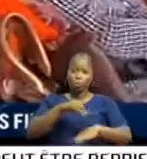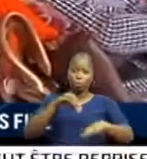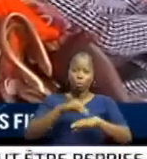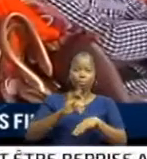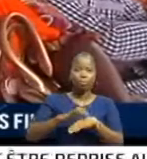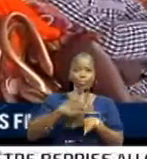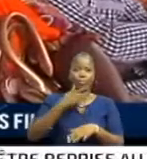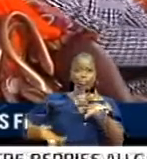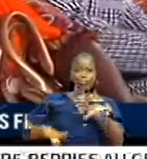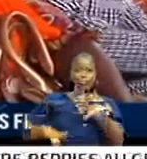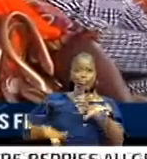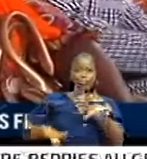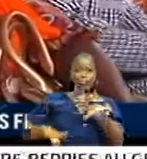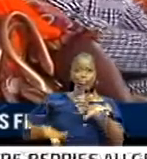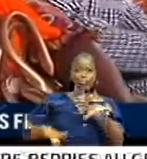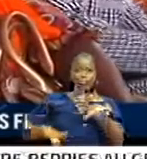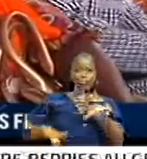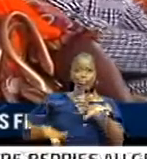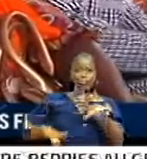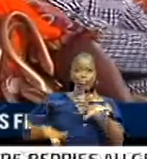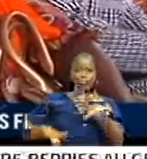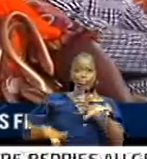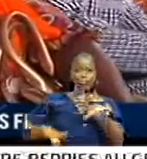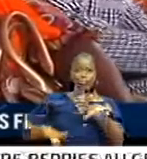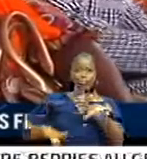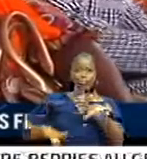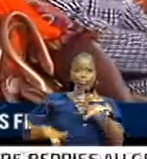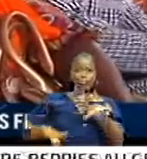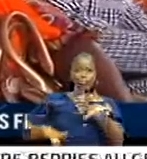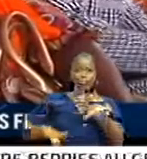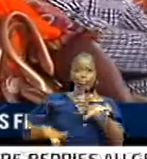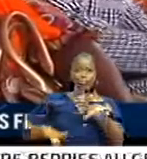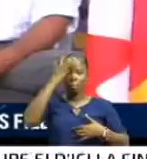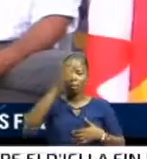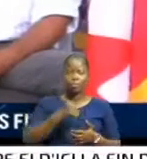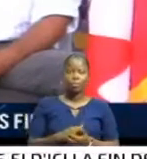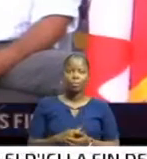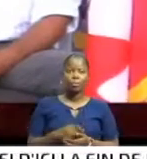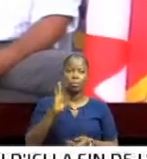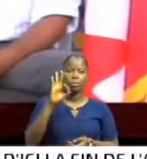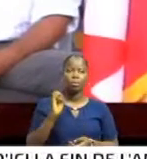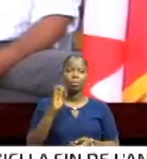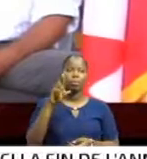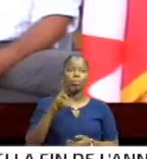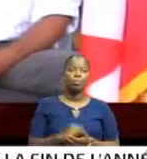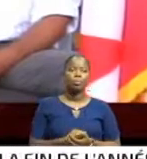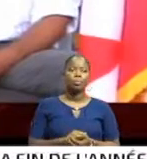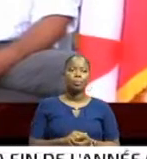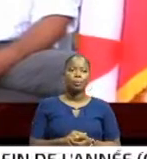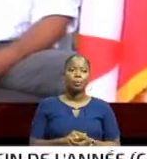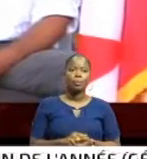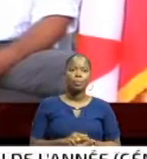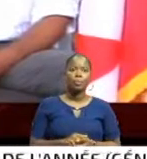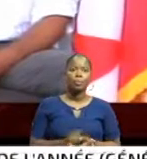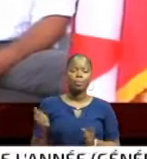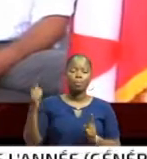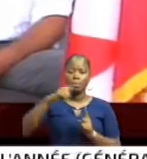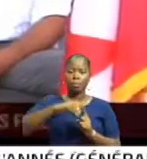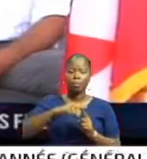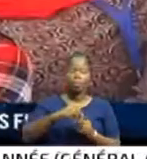prévenir les carences en fer et en acide folique et à la sauce